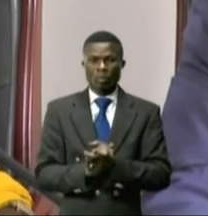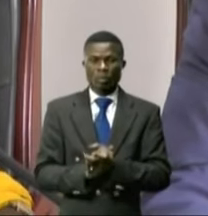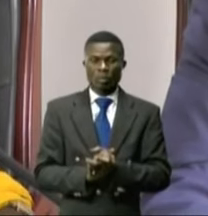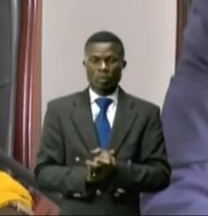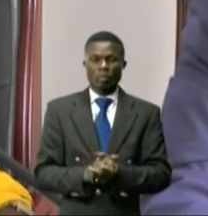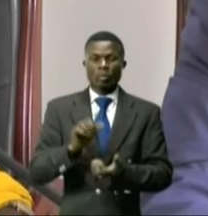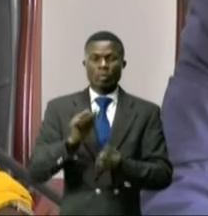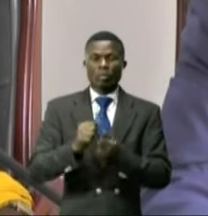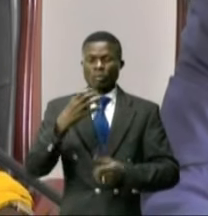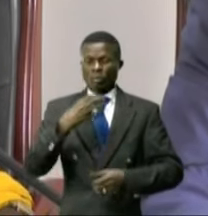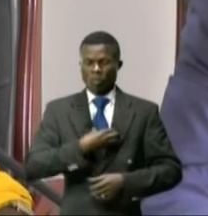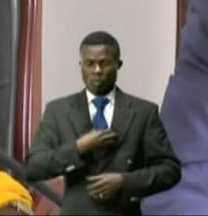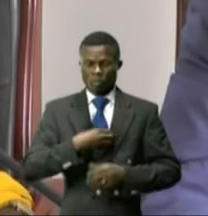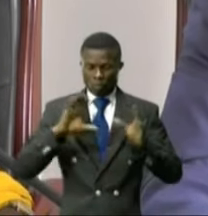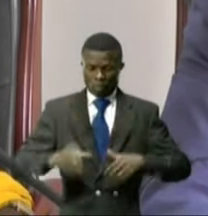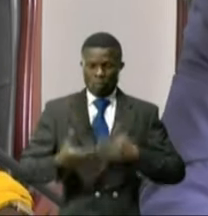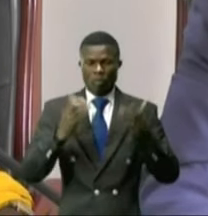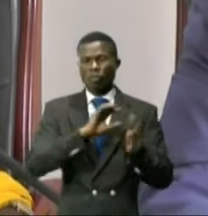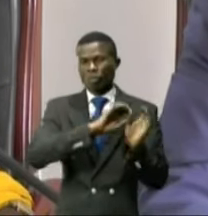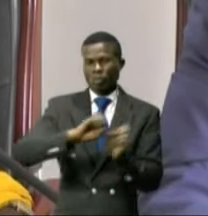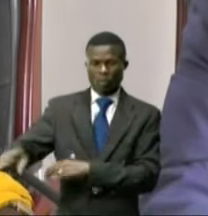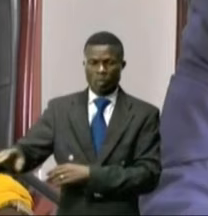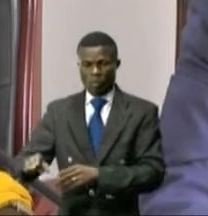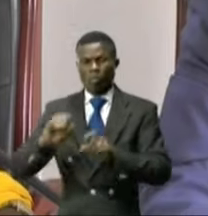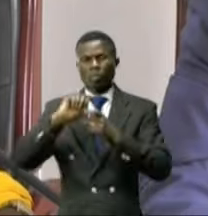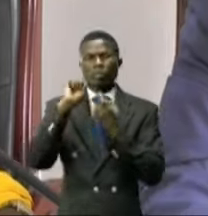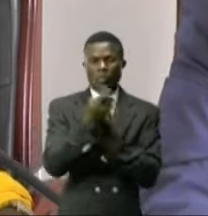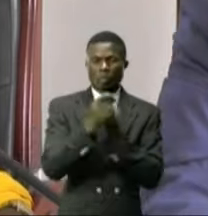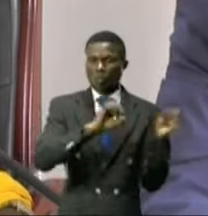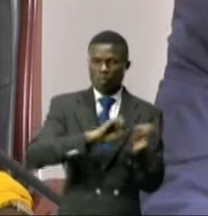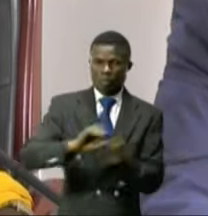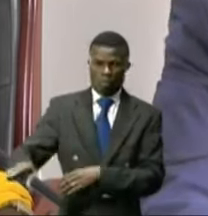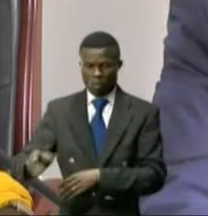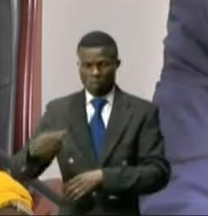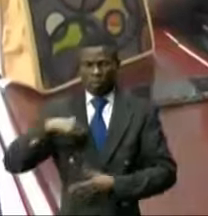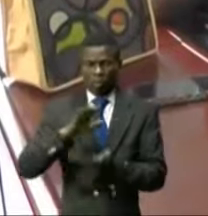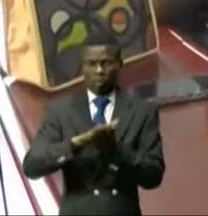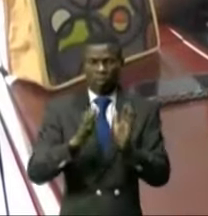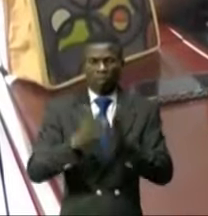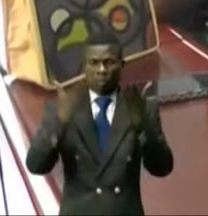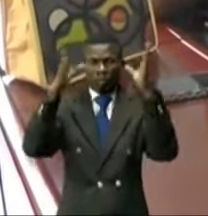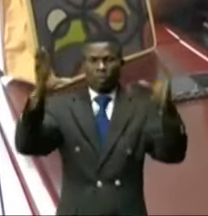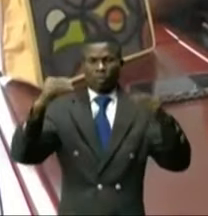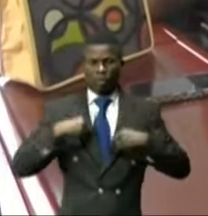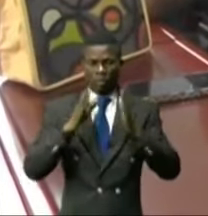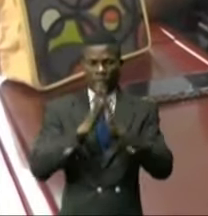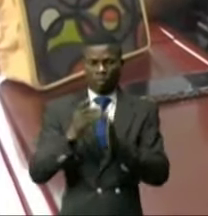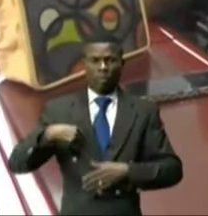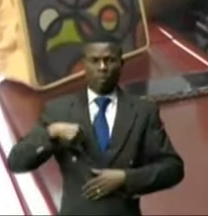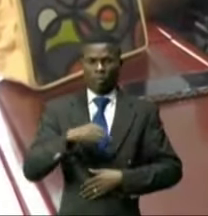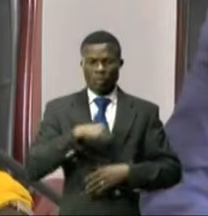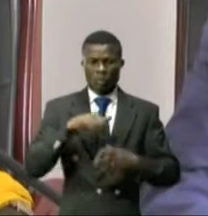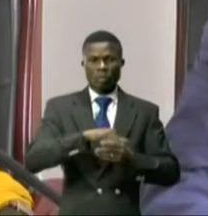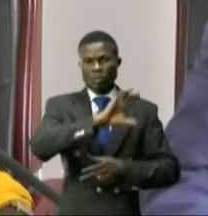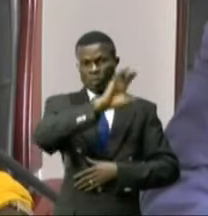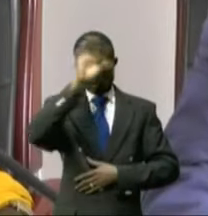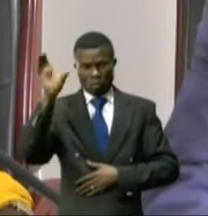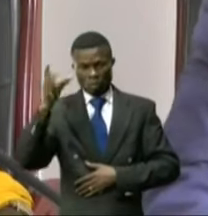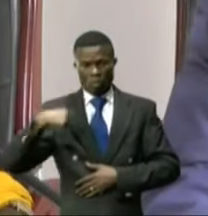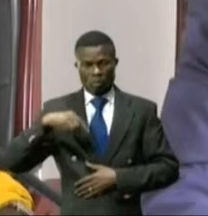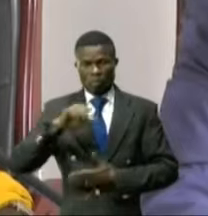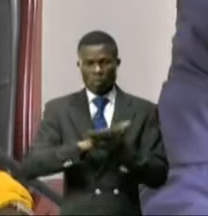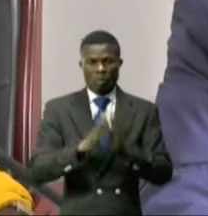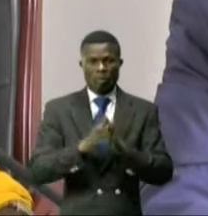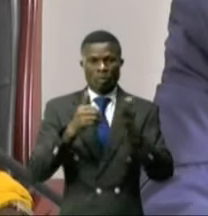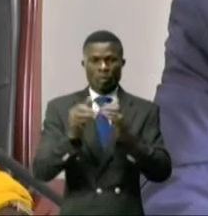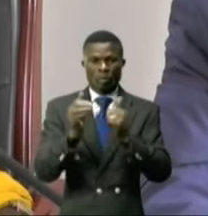la méchanceté, laisser les antivaleurs, les tribalisme, pour que nous soyons exaucés des cieux, pour que nous soyons